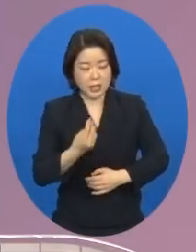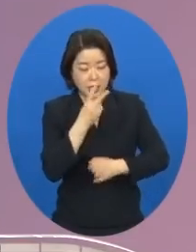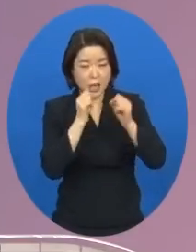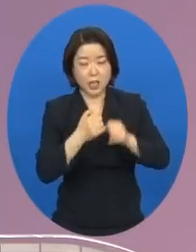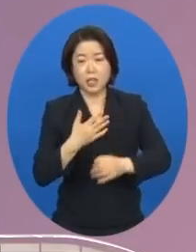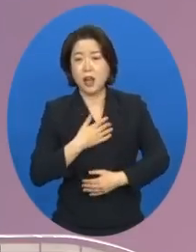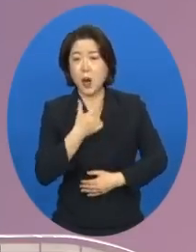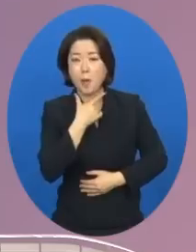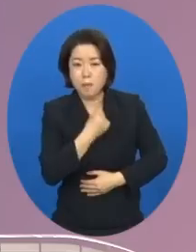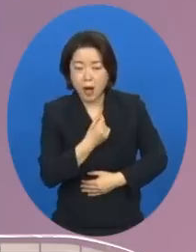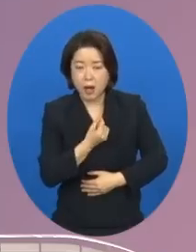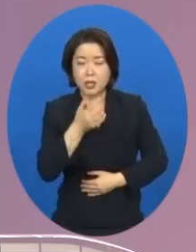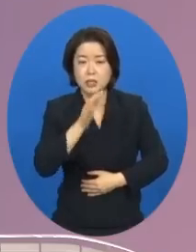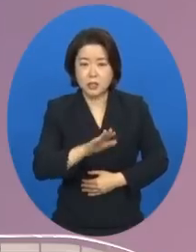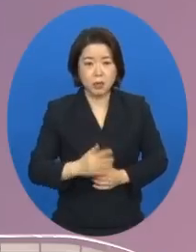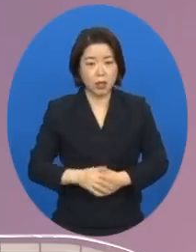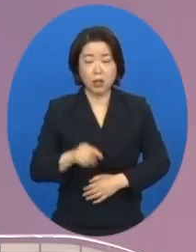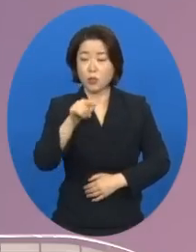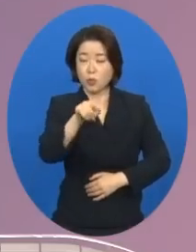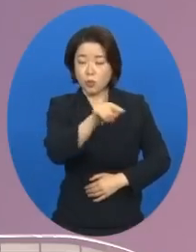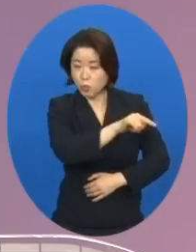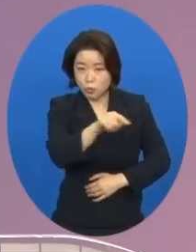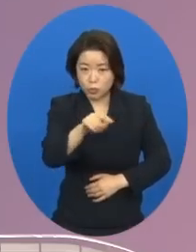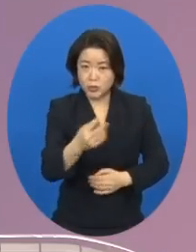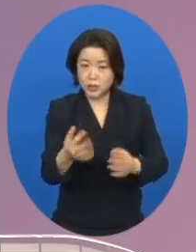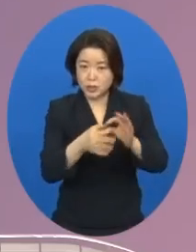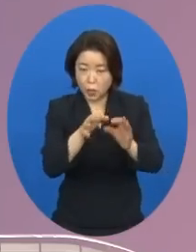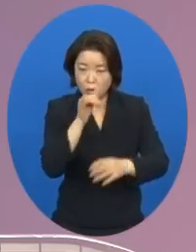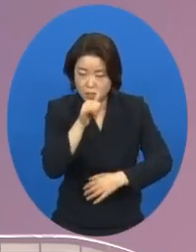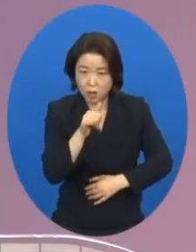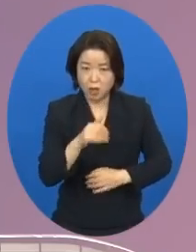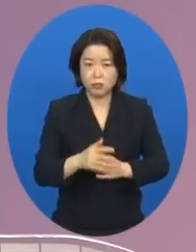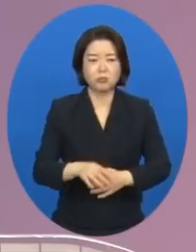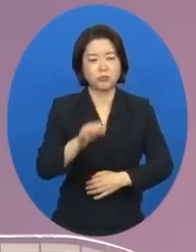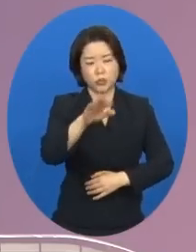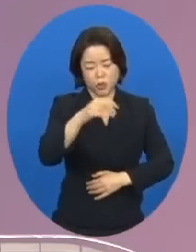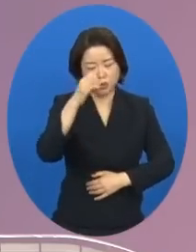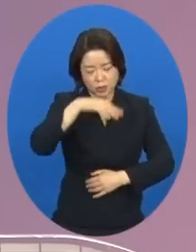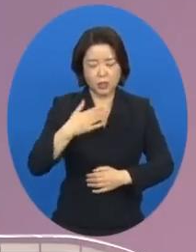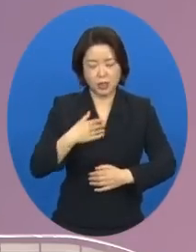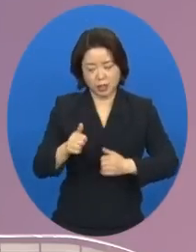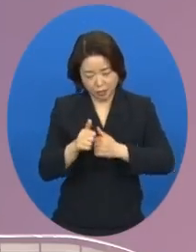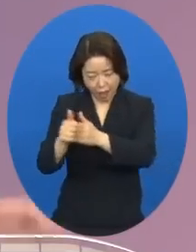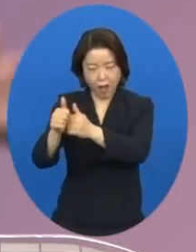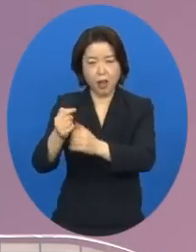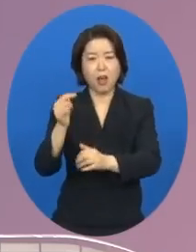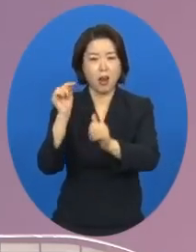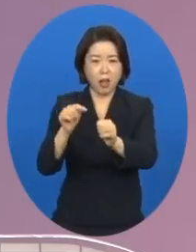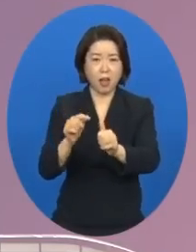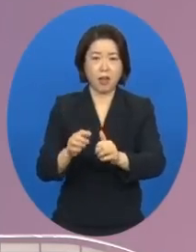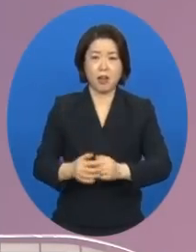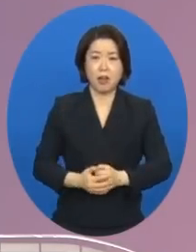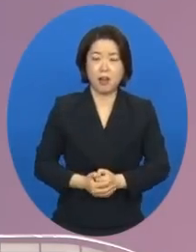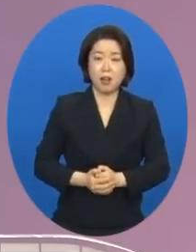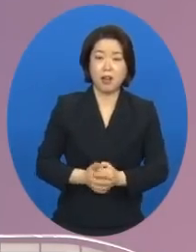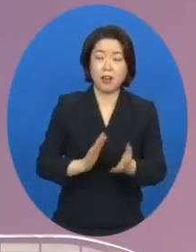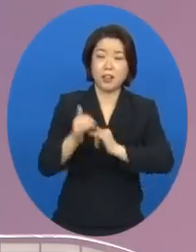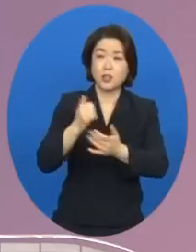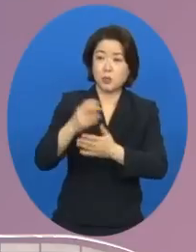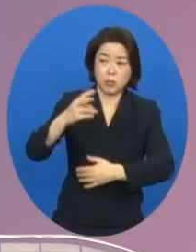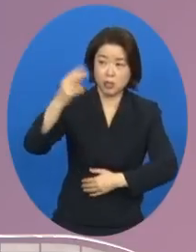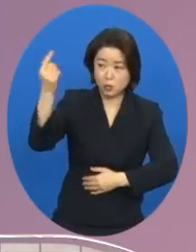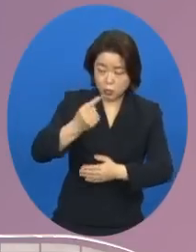한들 그것이 너와 무슨 상관이 있느냐. 너는 나를 따라라. 예수님이 재림이 오실 때까지